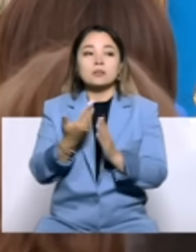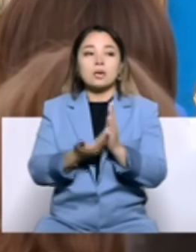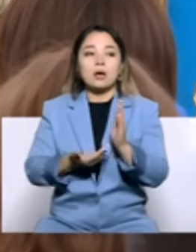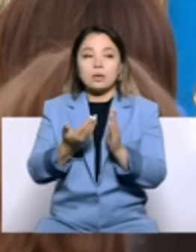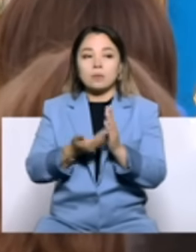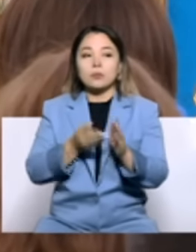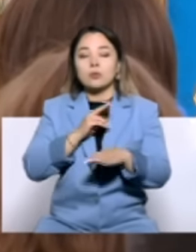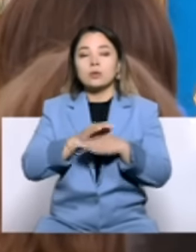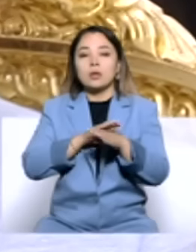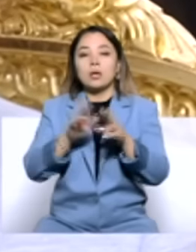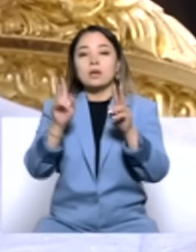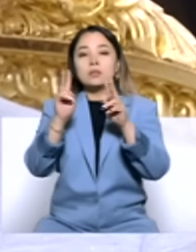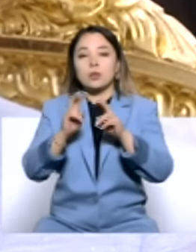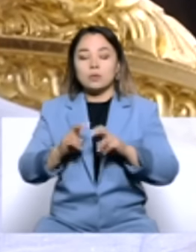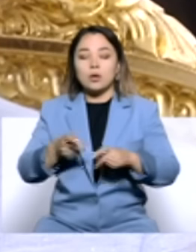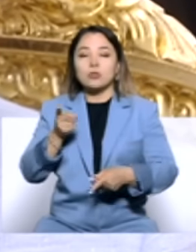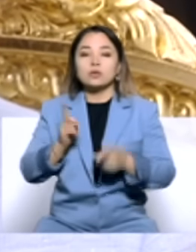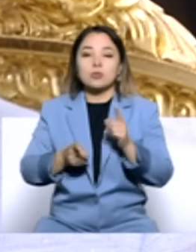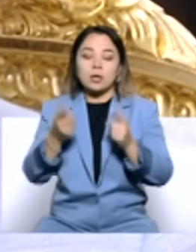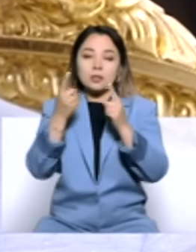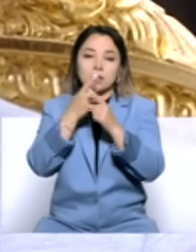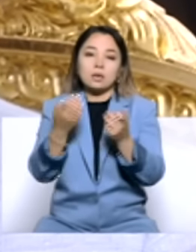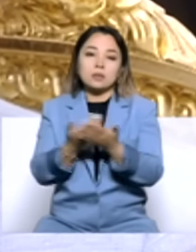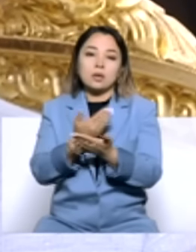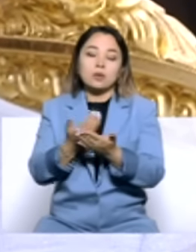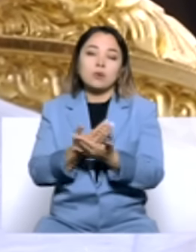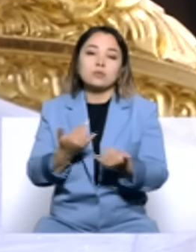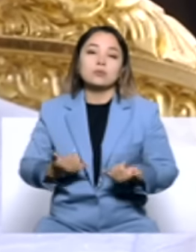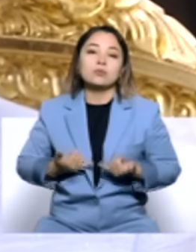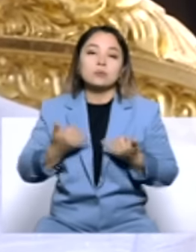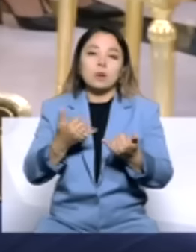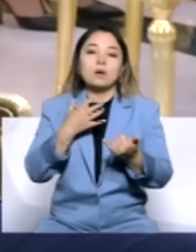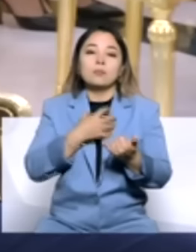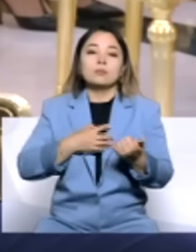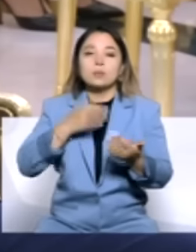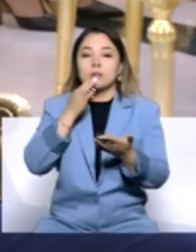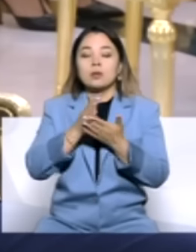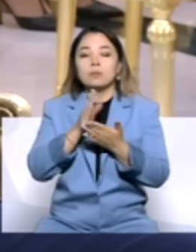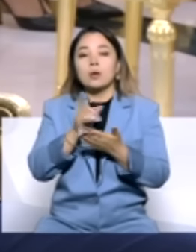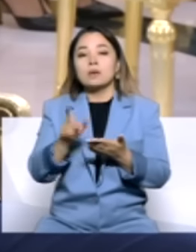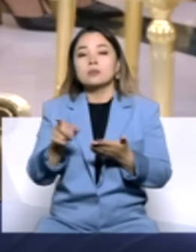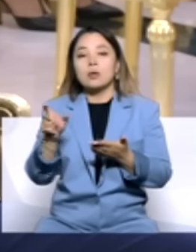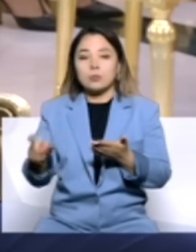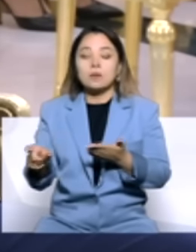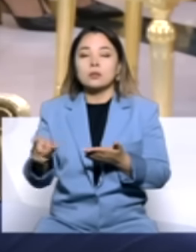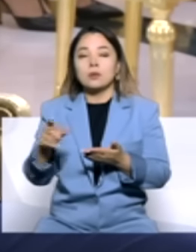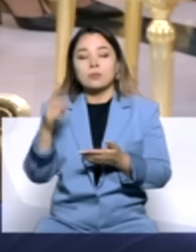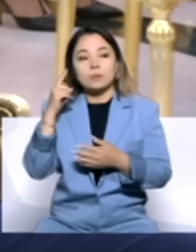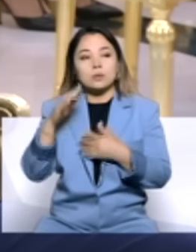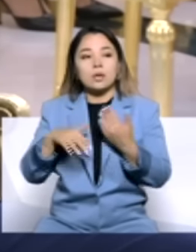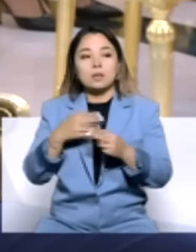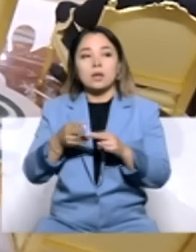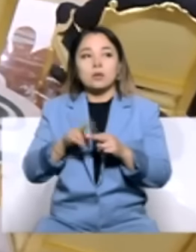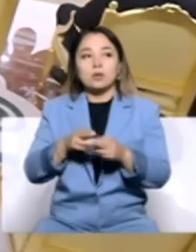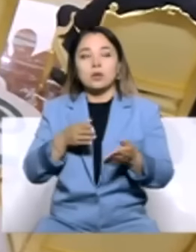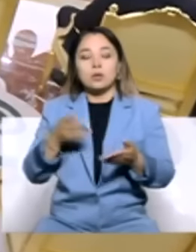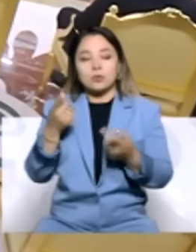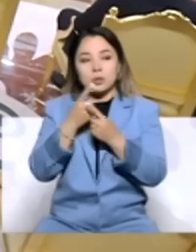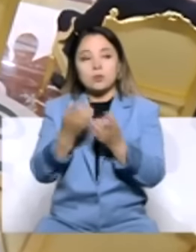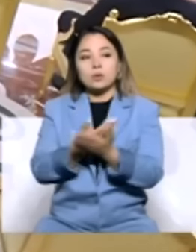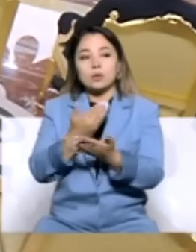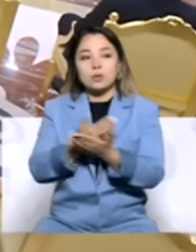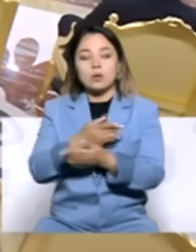сарапталған, тексерілген шынайы ақпаратты ұсыну аса маңызды. Азаматтарды адастыратын ақпаратқа жол беруге